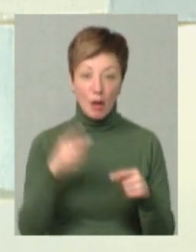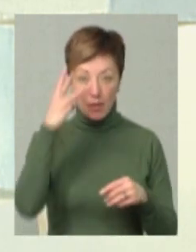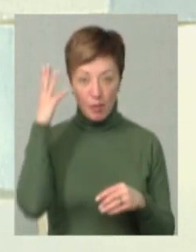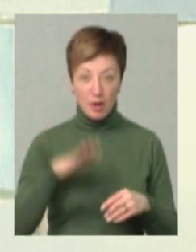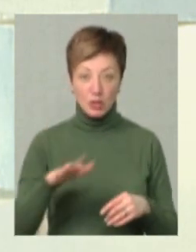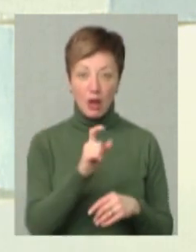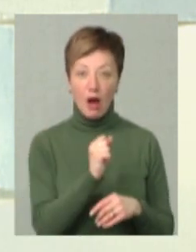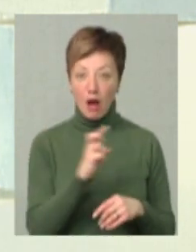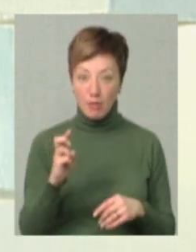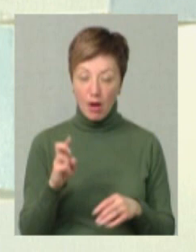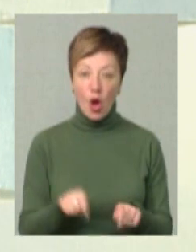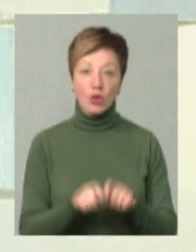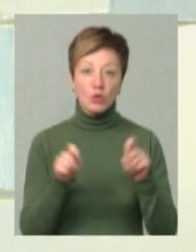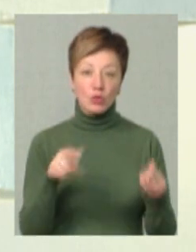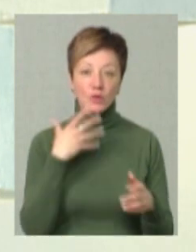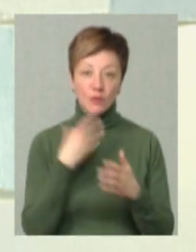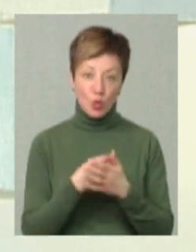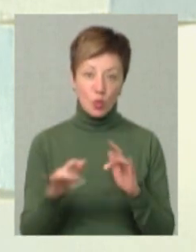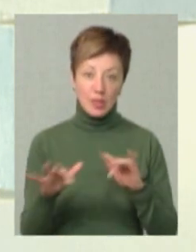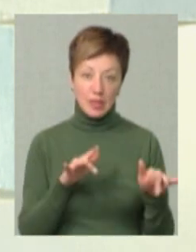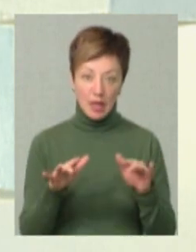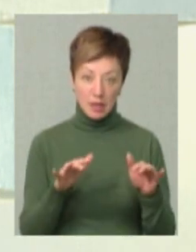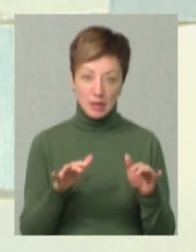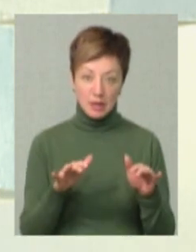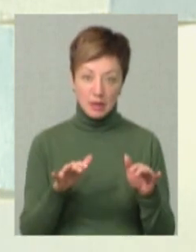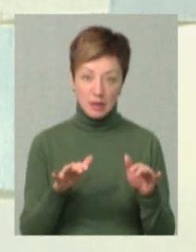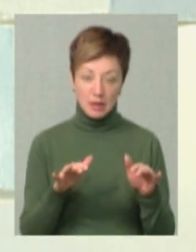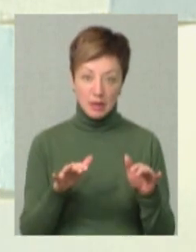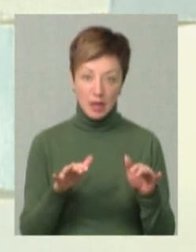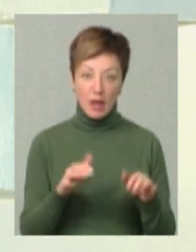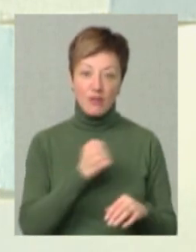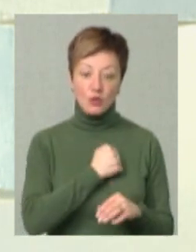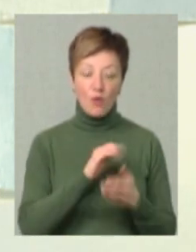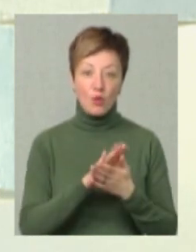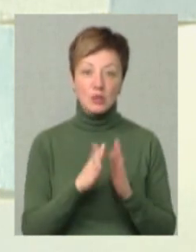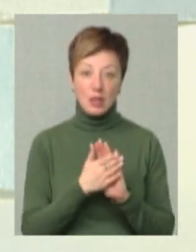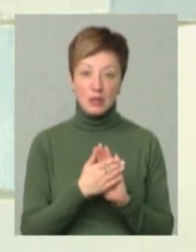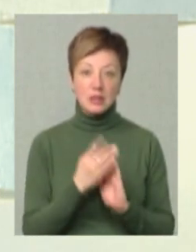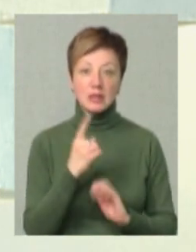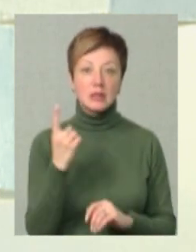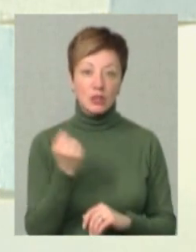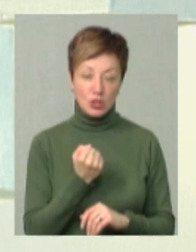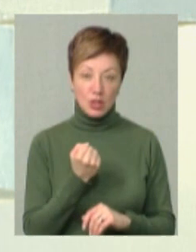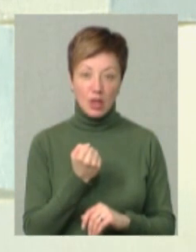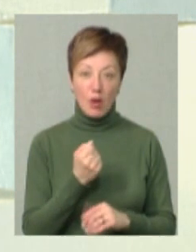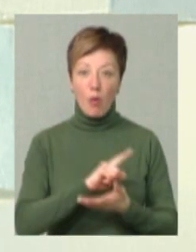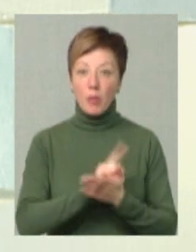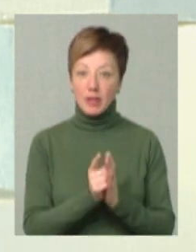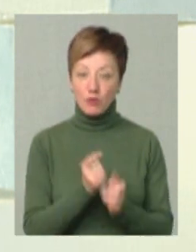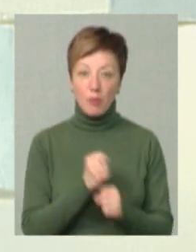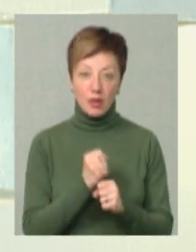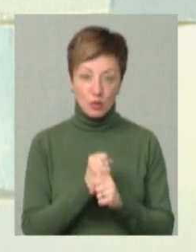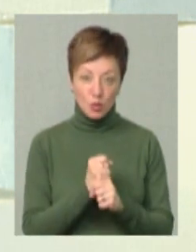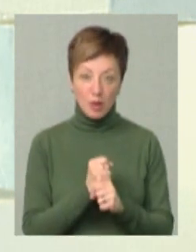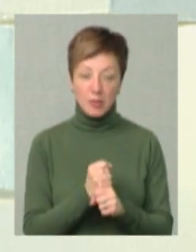Хмельниччині хаб буквально розгорнув свою діяльність, знаєте, як під час військового стану, за один тиждень. Тобто ми дуже оперативно працюємо,